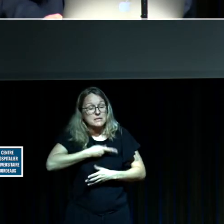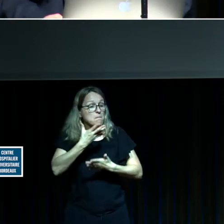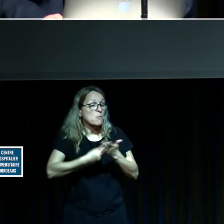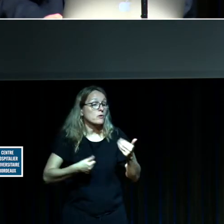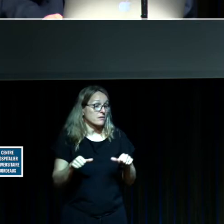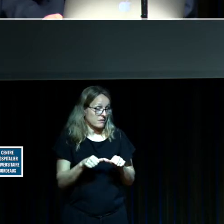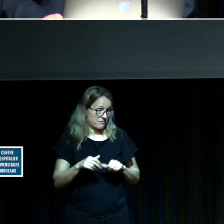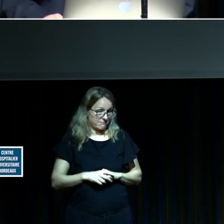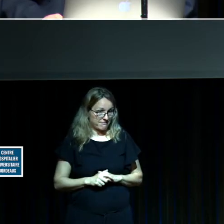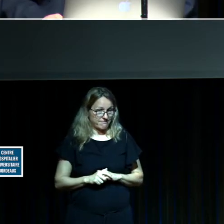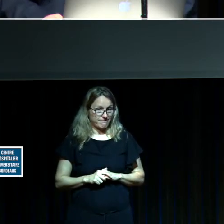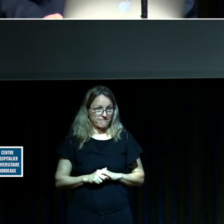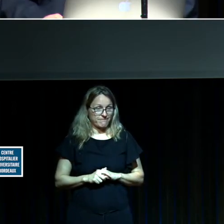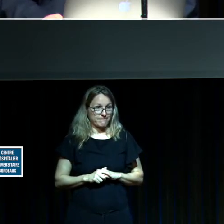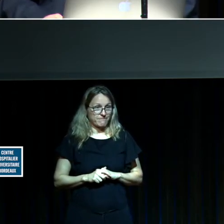fait?